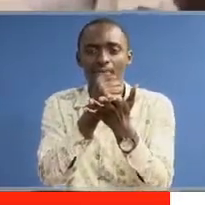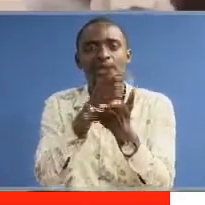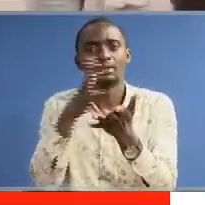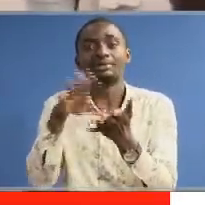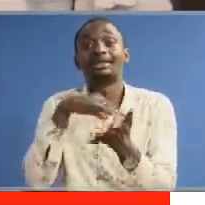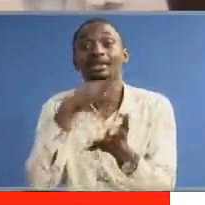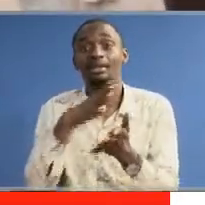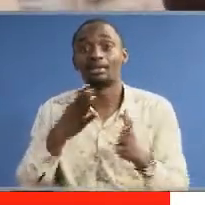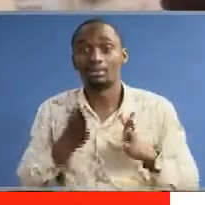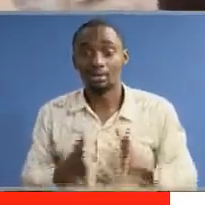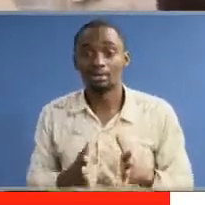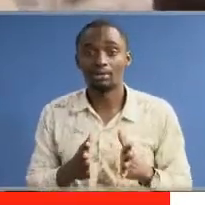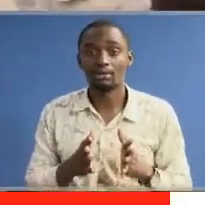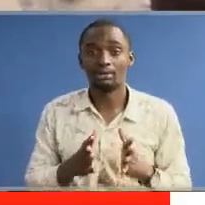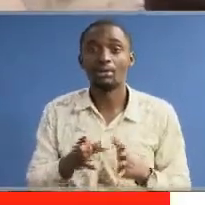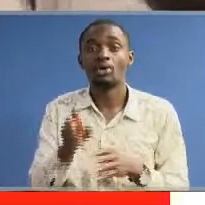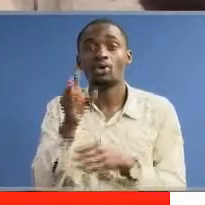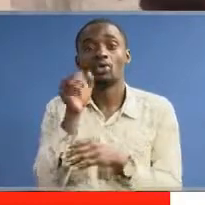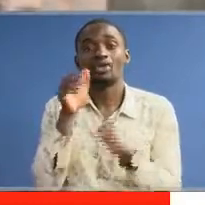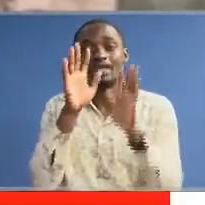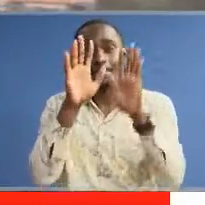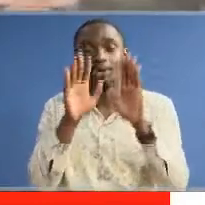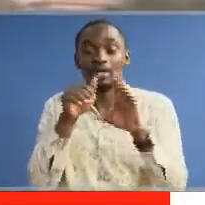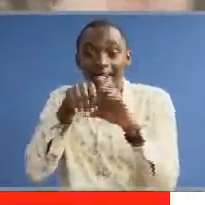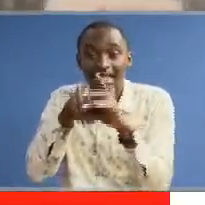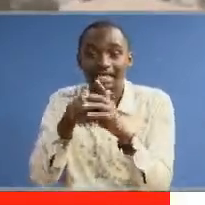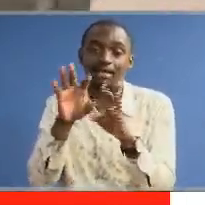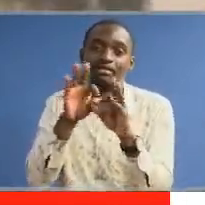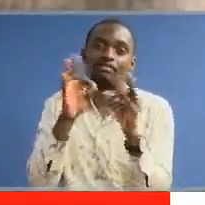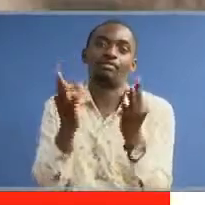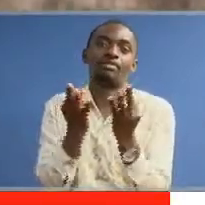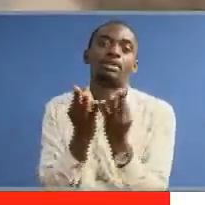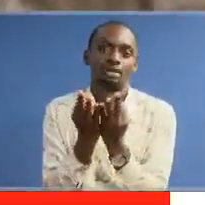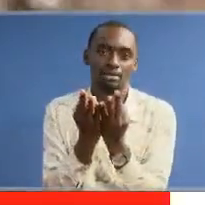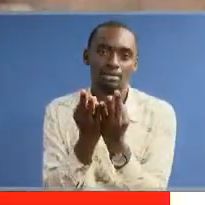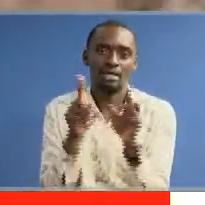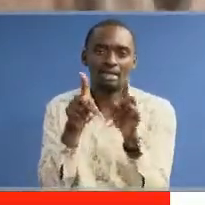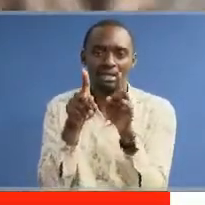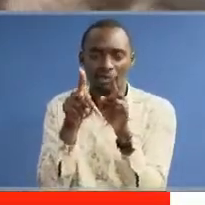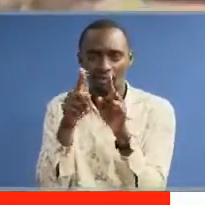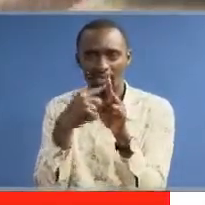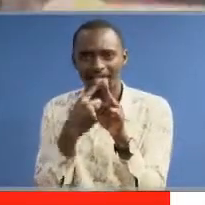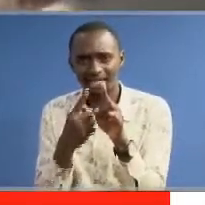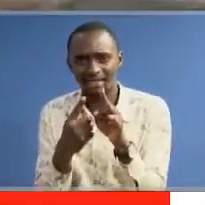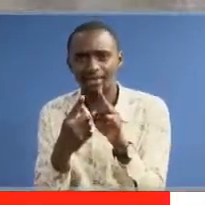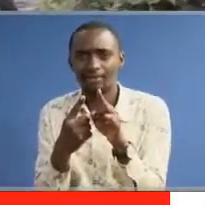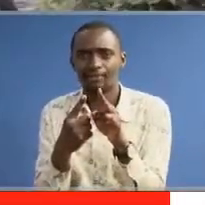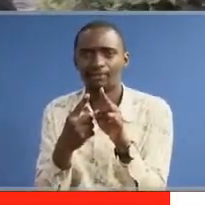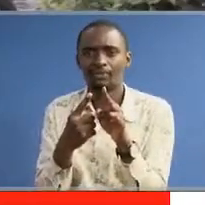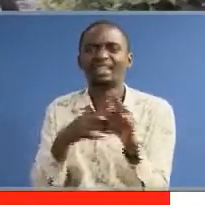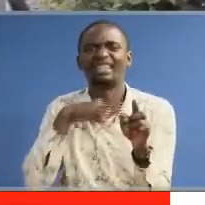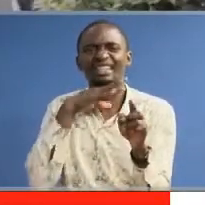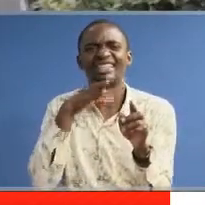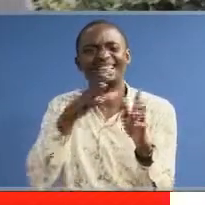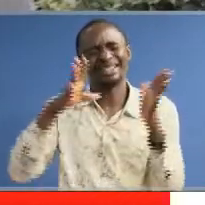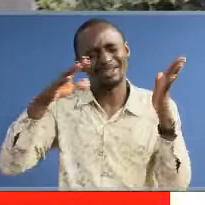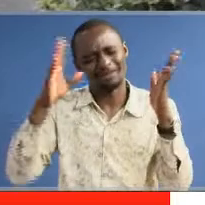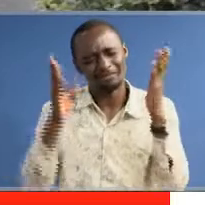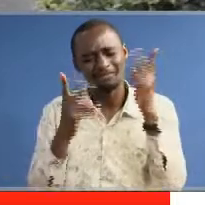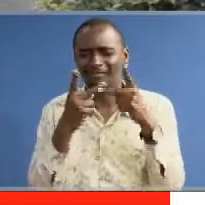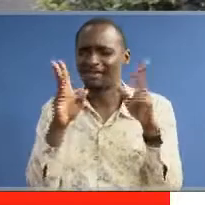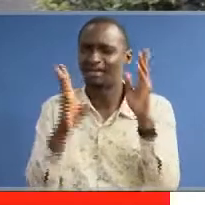zake alikuwa nguzo muhimu katika familia hiyo na kutaja kifo chake kuwa pigo kubwa kwao.